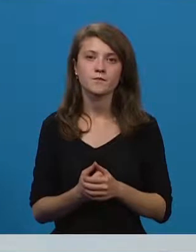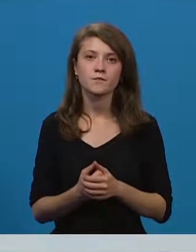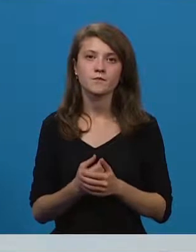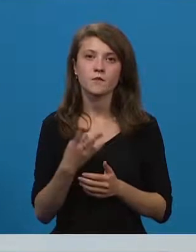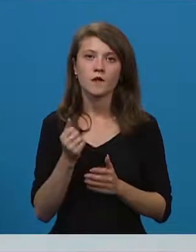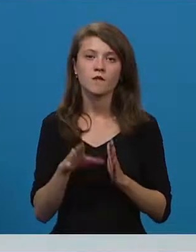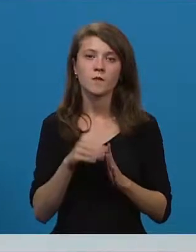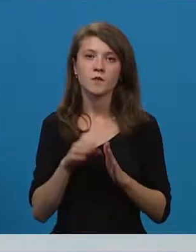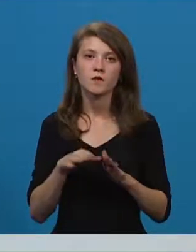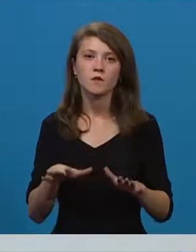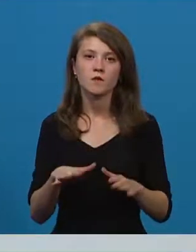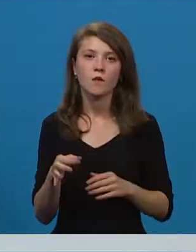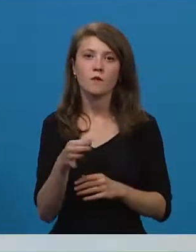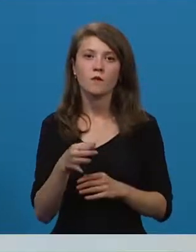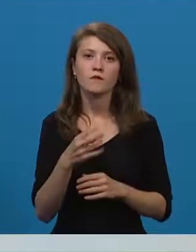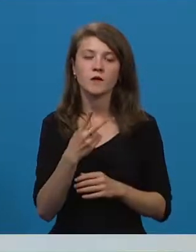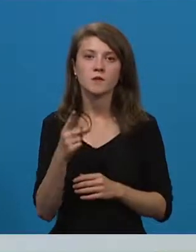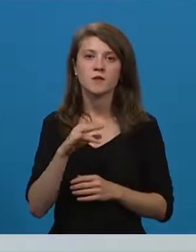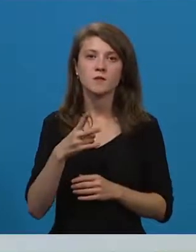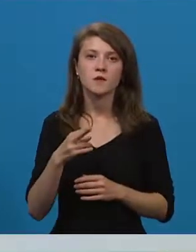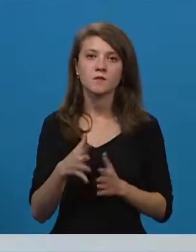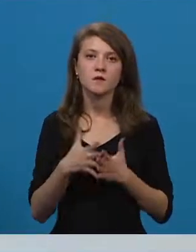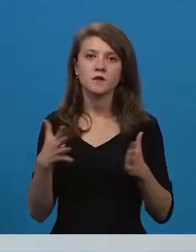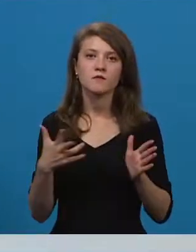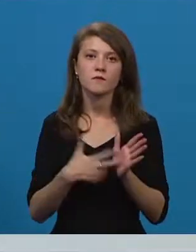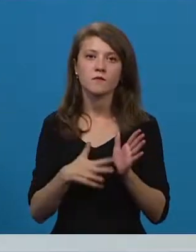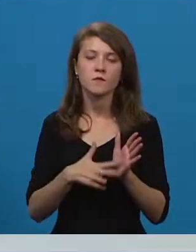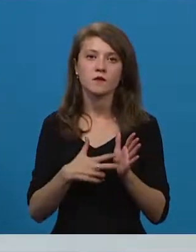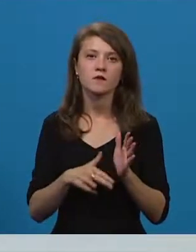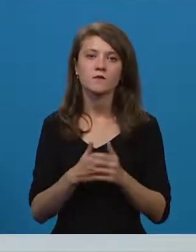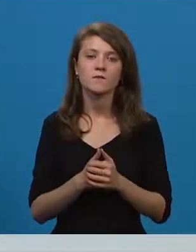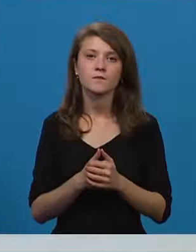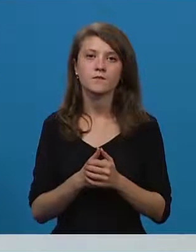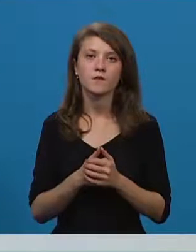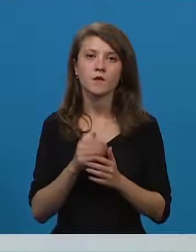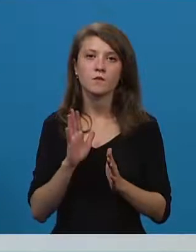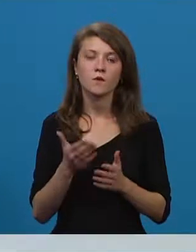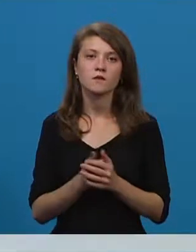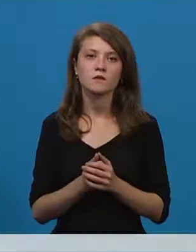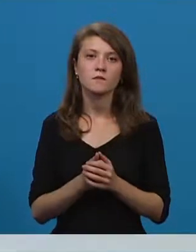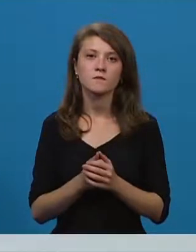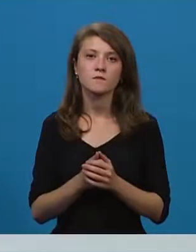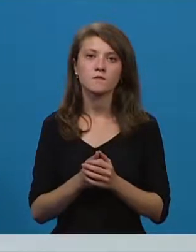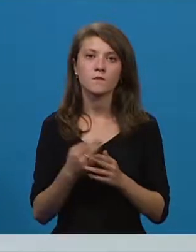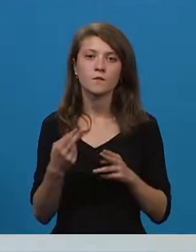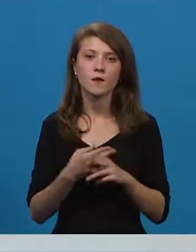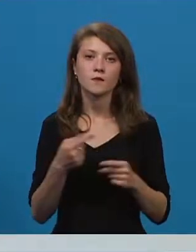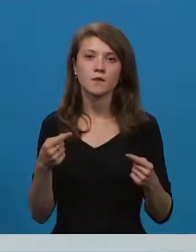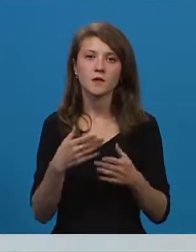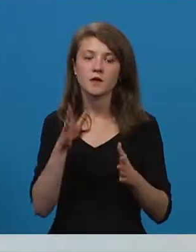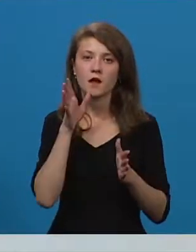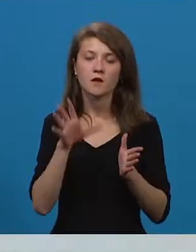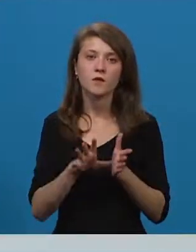На виборчих дільницях області 21 липня більше 80 пересувних генераторів будуть забезпечити безперебійне